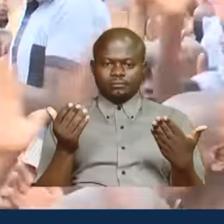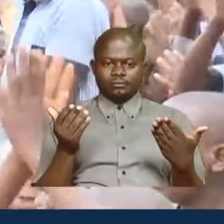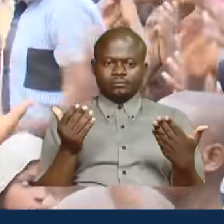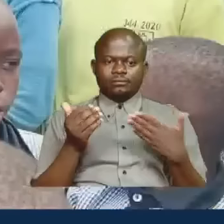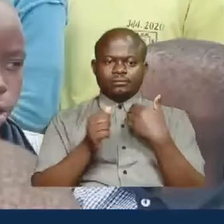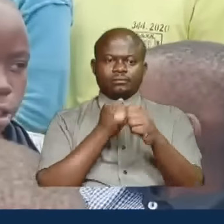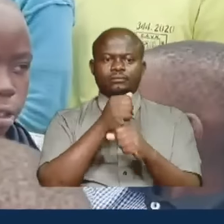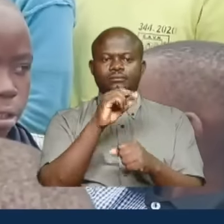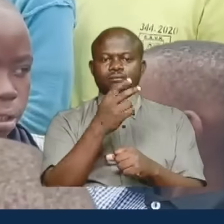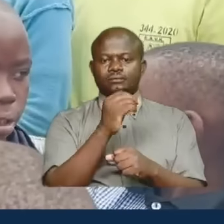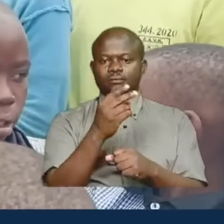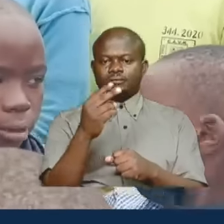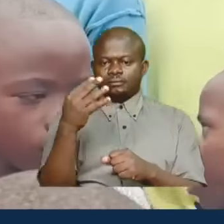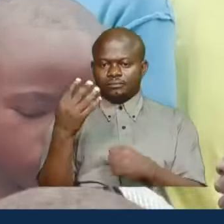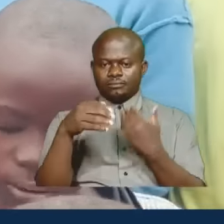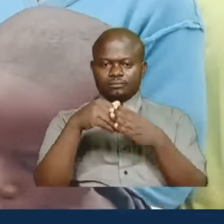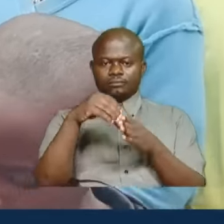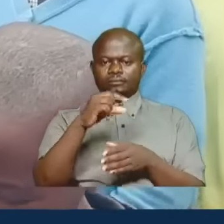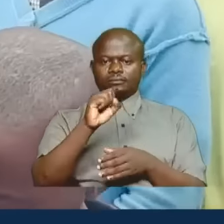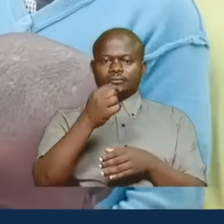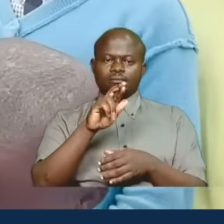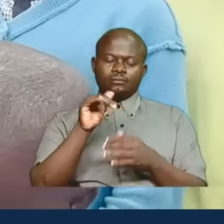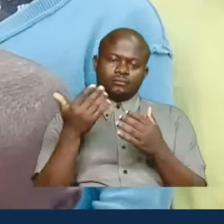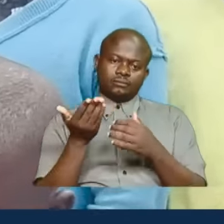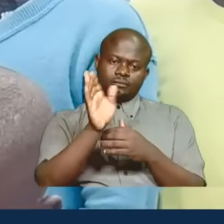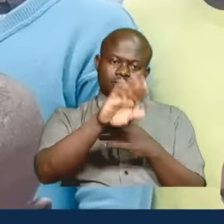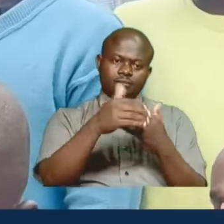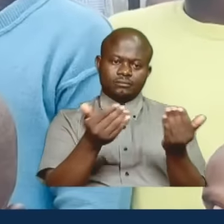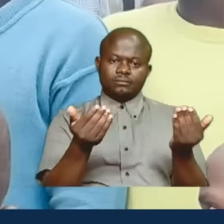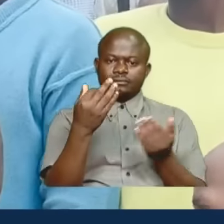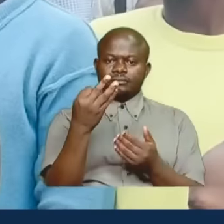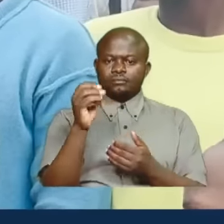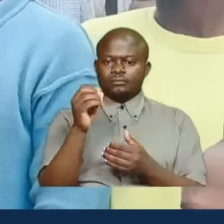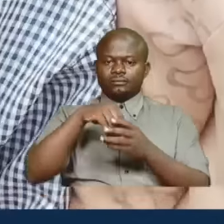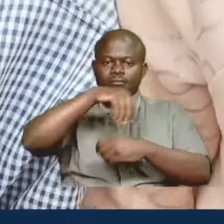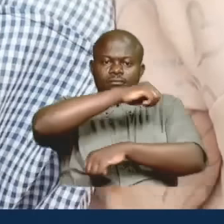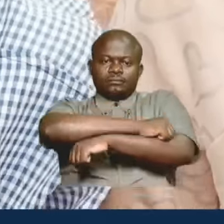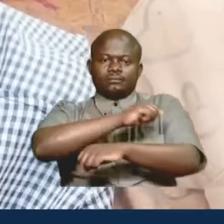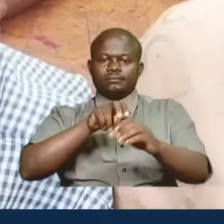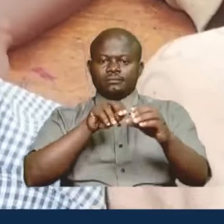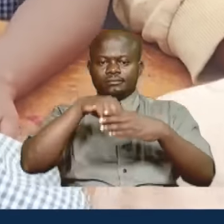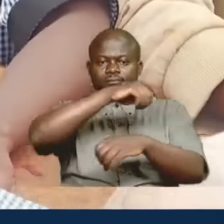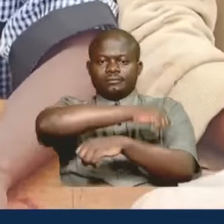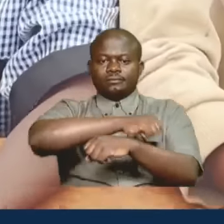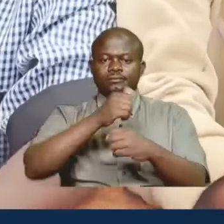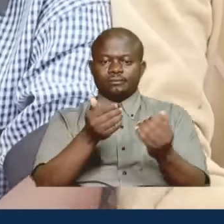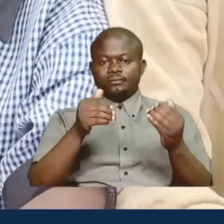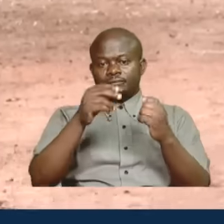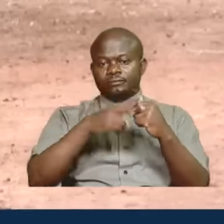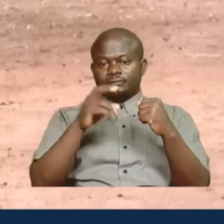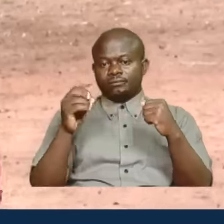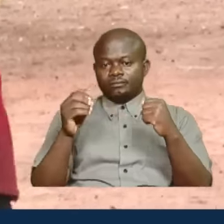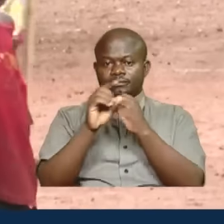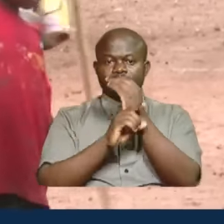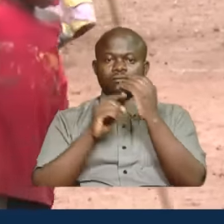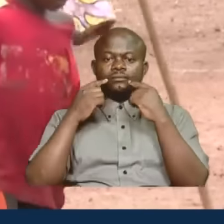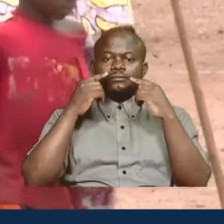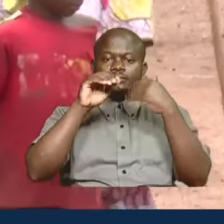2024 muri Gisagara hamaze kugarurwa abana 300 ku ishuri bari barataye ishuri ku bana 700, akarere kavuga